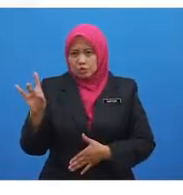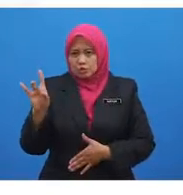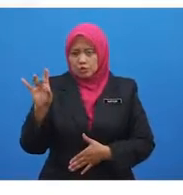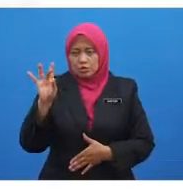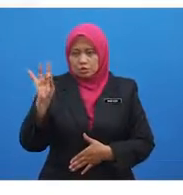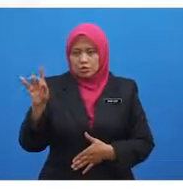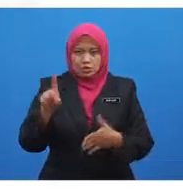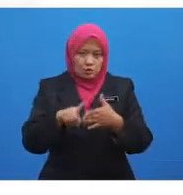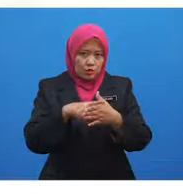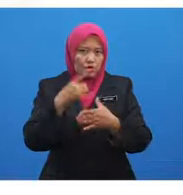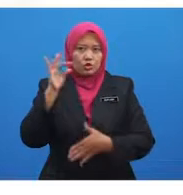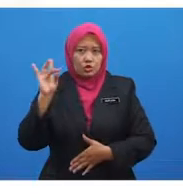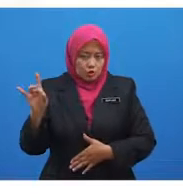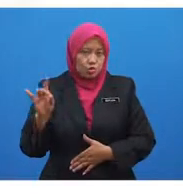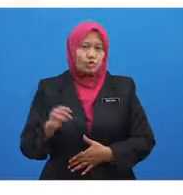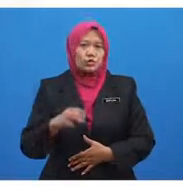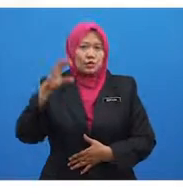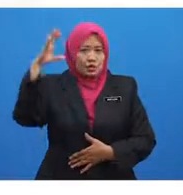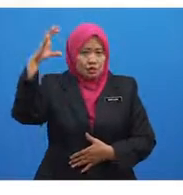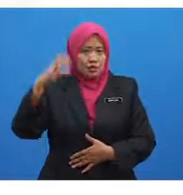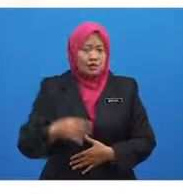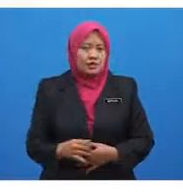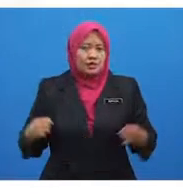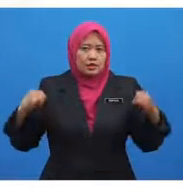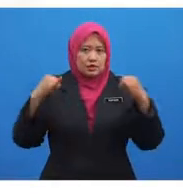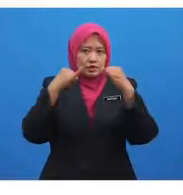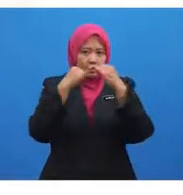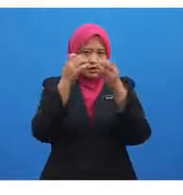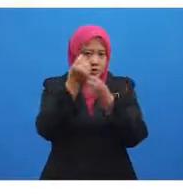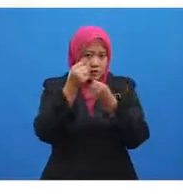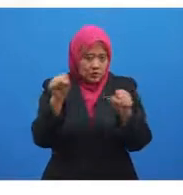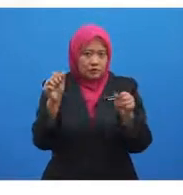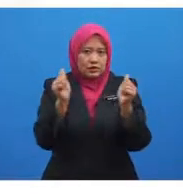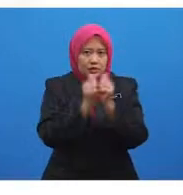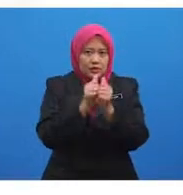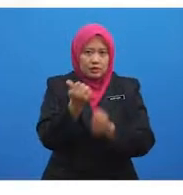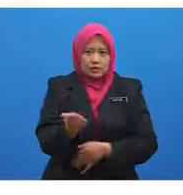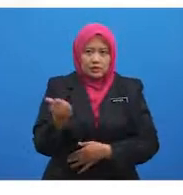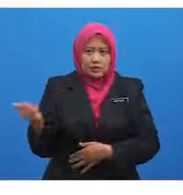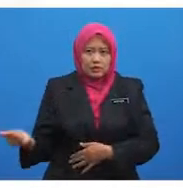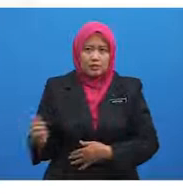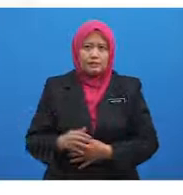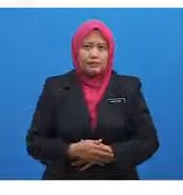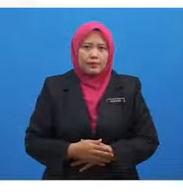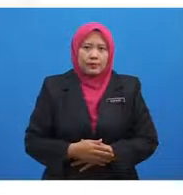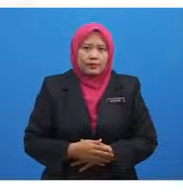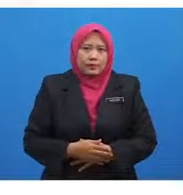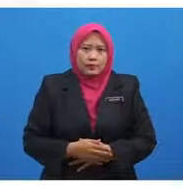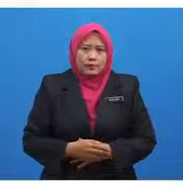7 bulan 7 purnama, istana siap dengan alatnya. Beserta